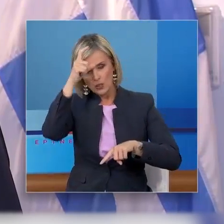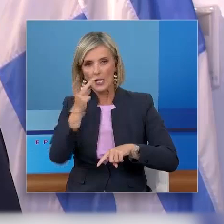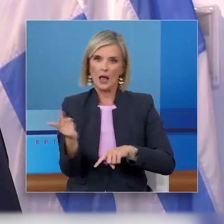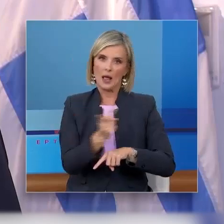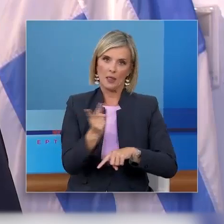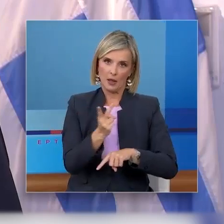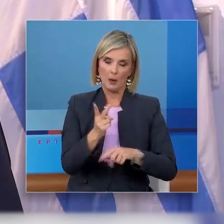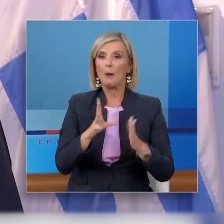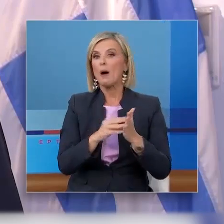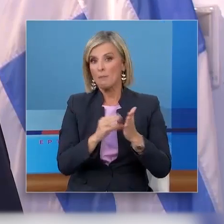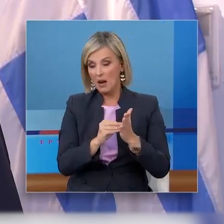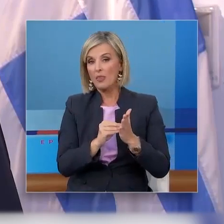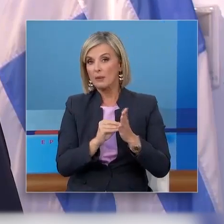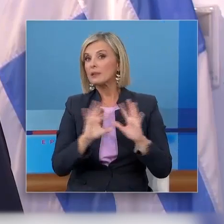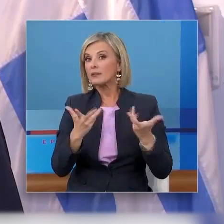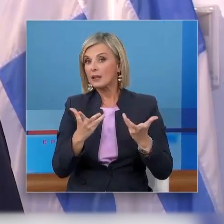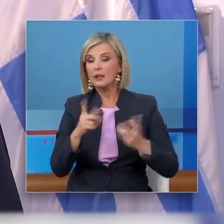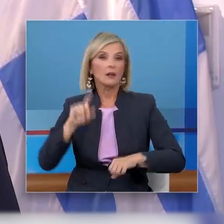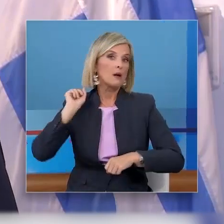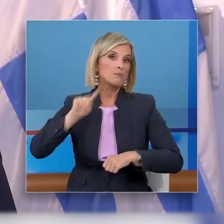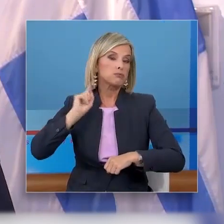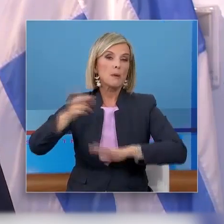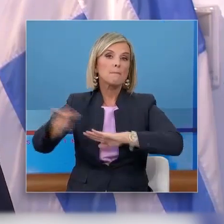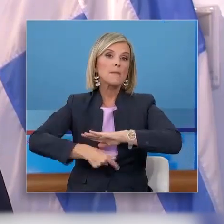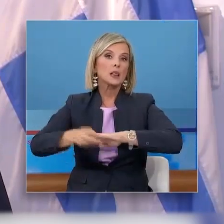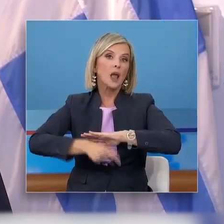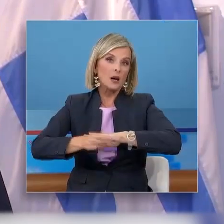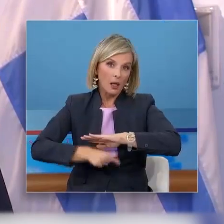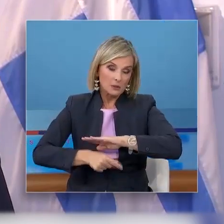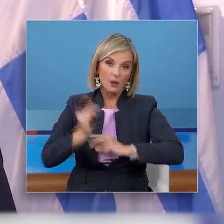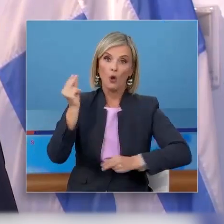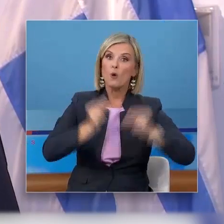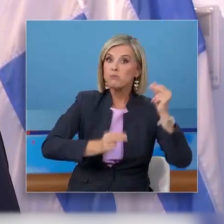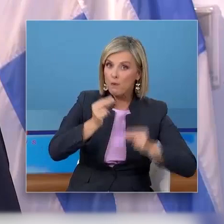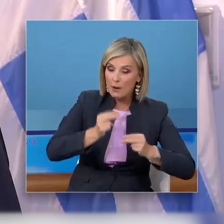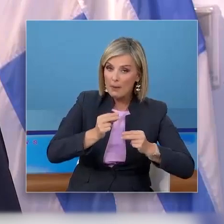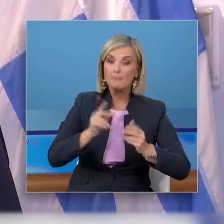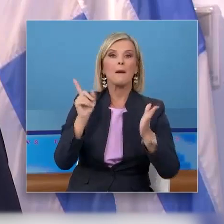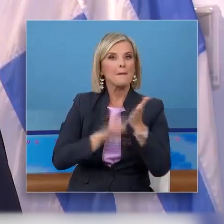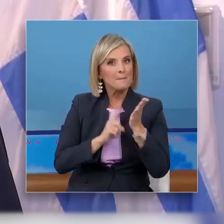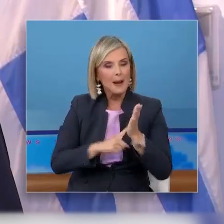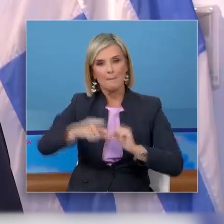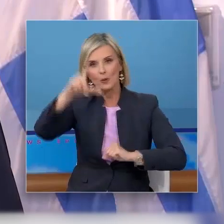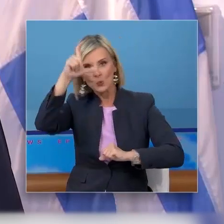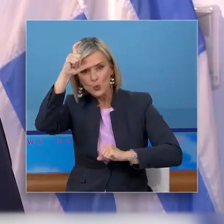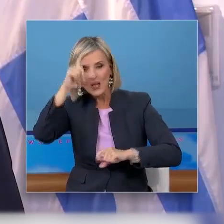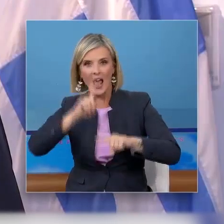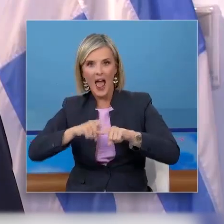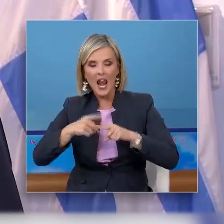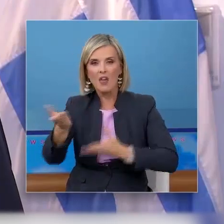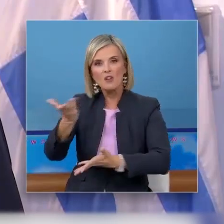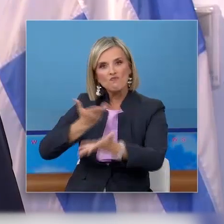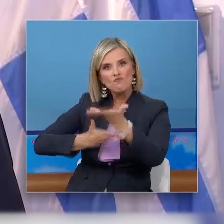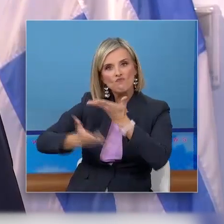πρόβλημα της παράνομης μετανάστευσης όπου πιστεύω ότι είναι απαραίτητη η συνεργασία της τουρκίας προκειμένου να μειωθούν στο ελάχιστο οι